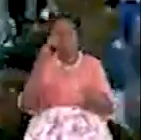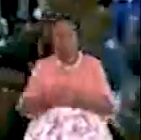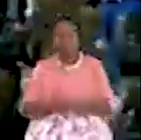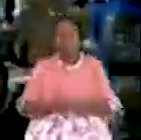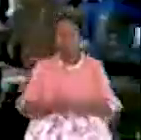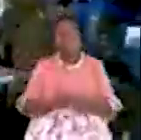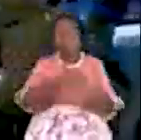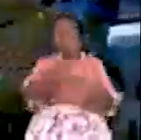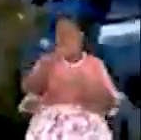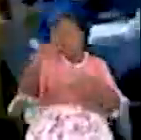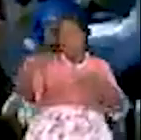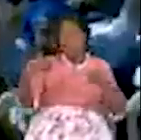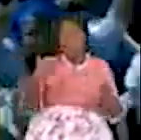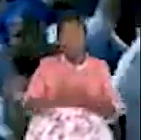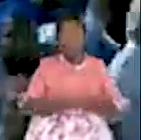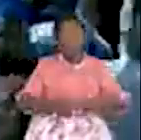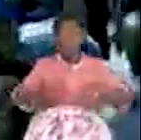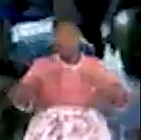Ike niile